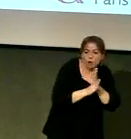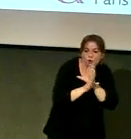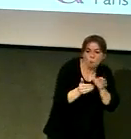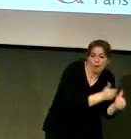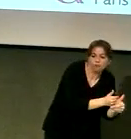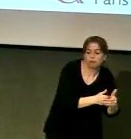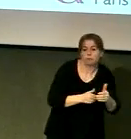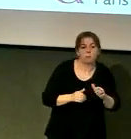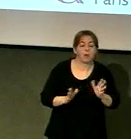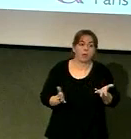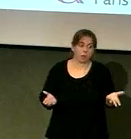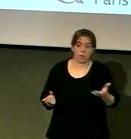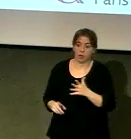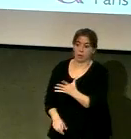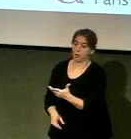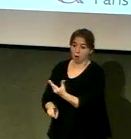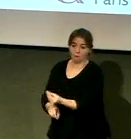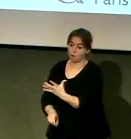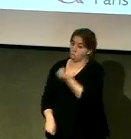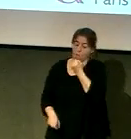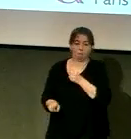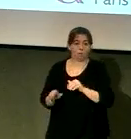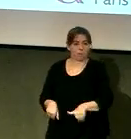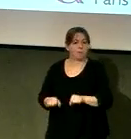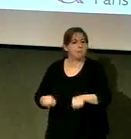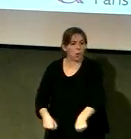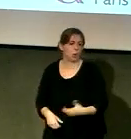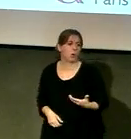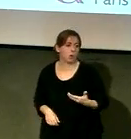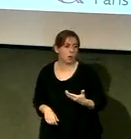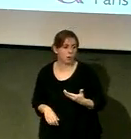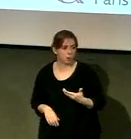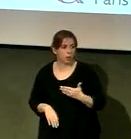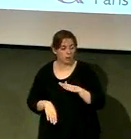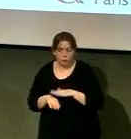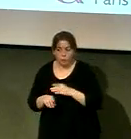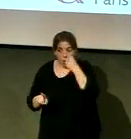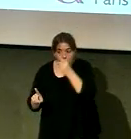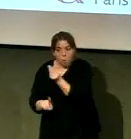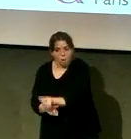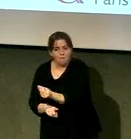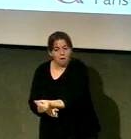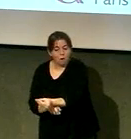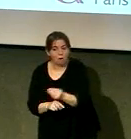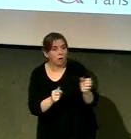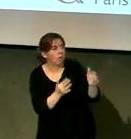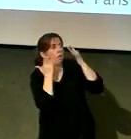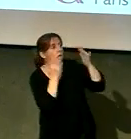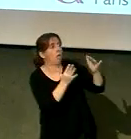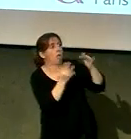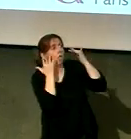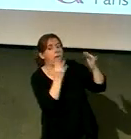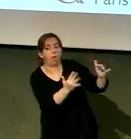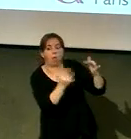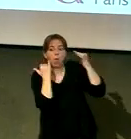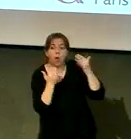pointu et assez périphérique, mais quand même, il y a pas mal de données qui remontent, qui commencent à remonter sur le risque pour les enfants d'une